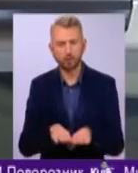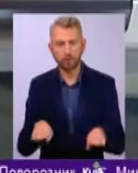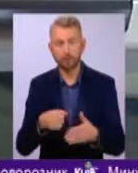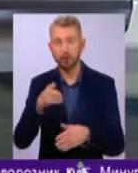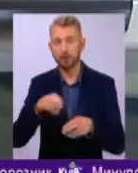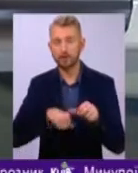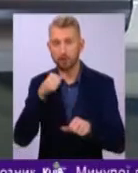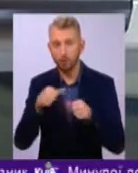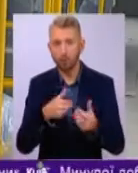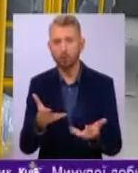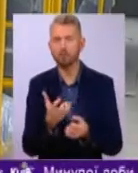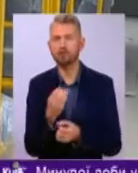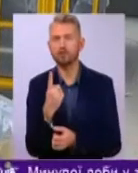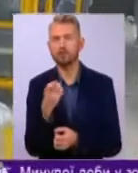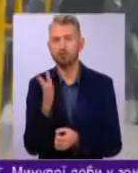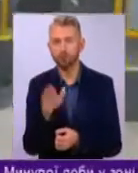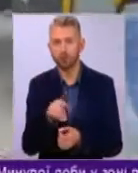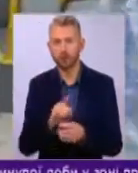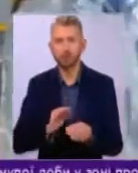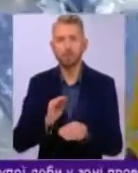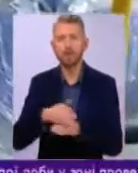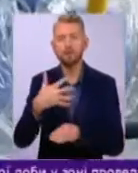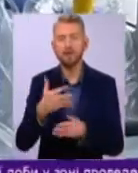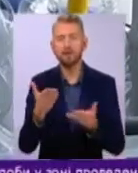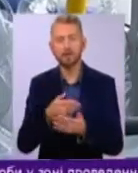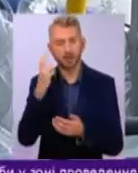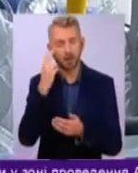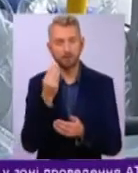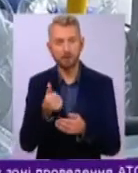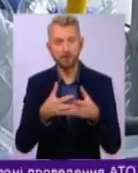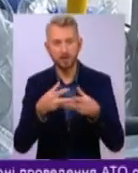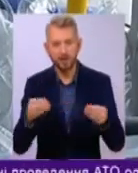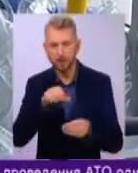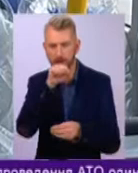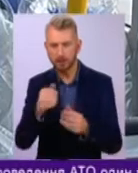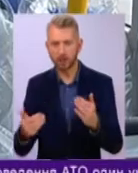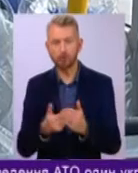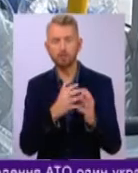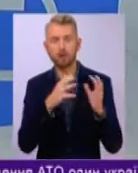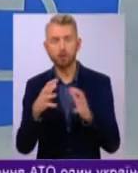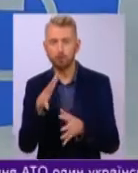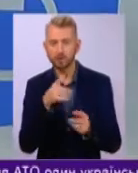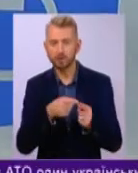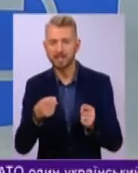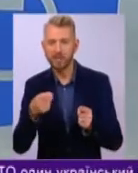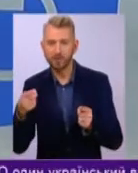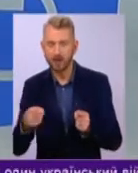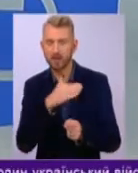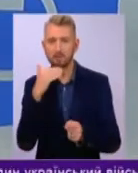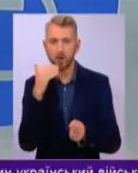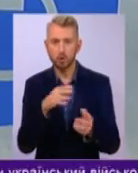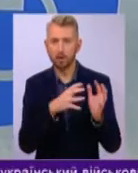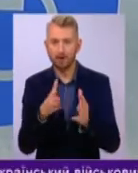сотню новеньких МАЗів. Вони доповнять 50 машин, які столиця придбала навесні. Завдяки новим автобусам інтервали на багатьох маршрутах